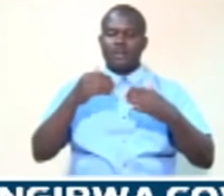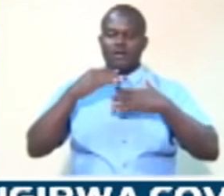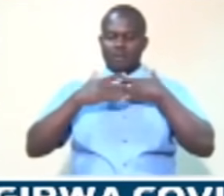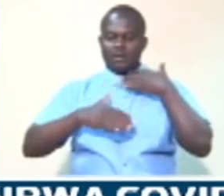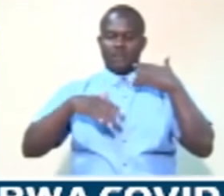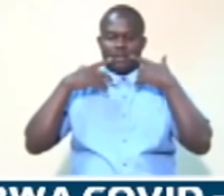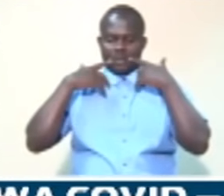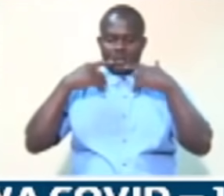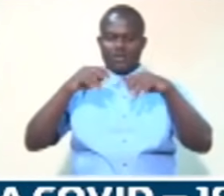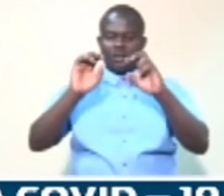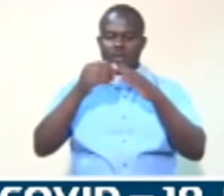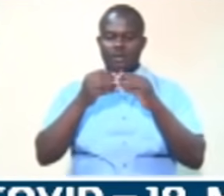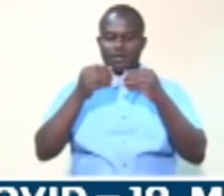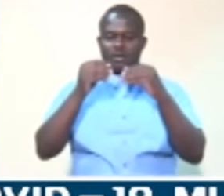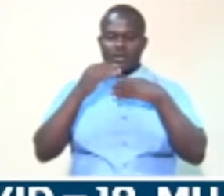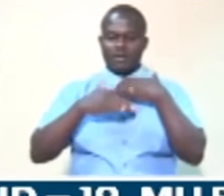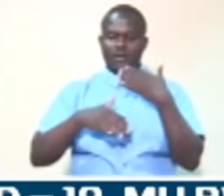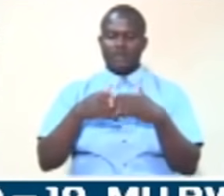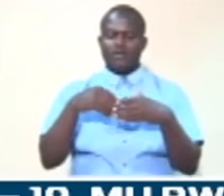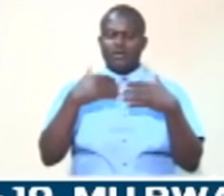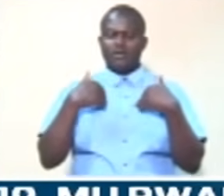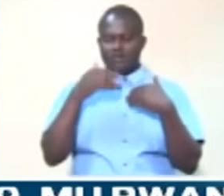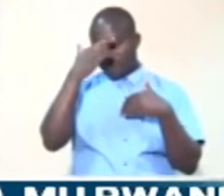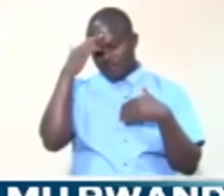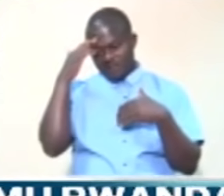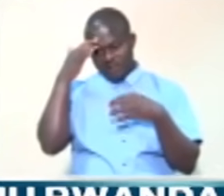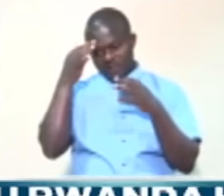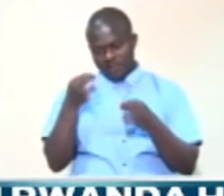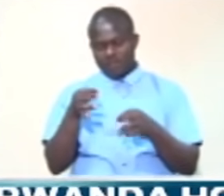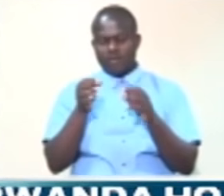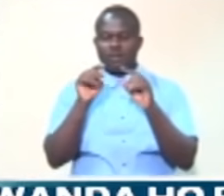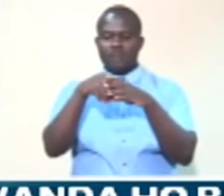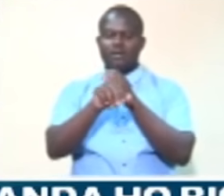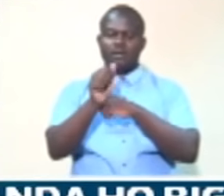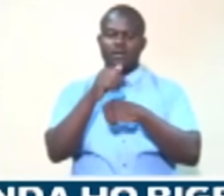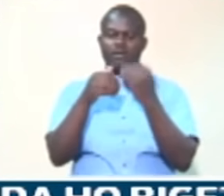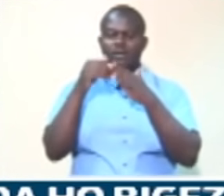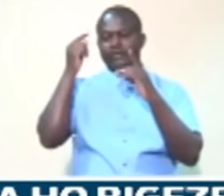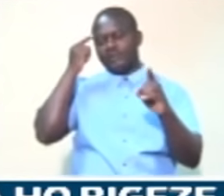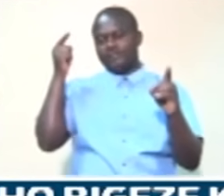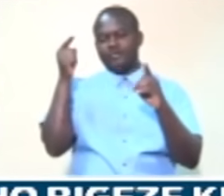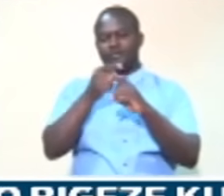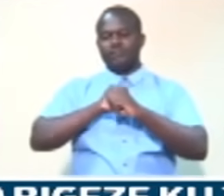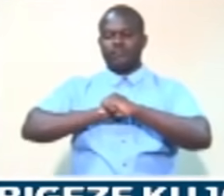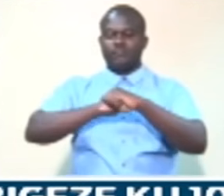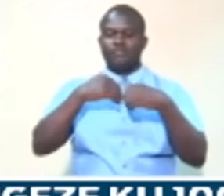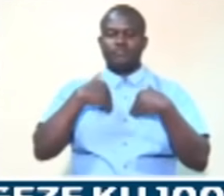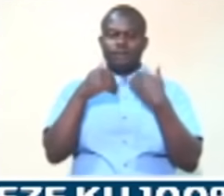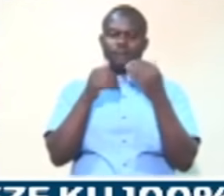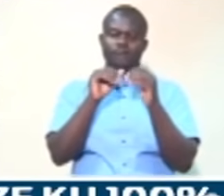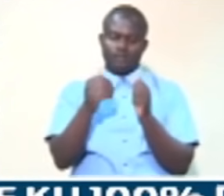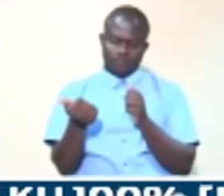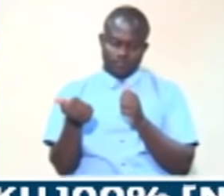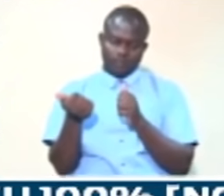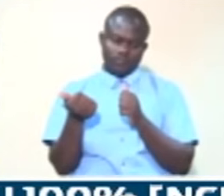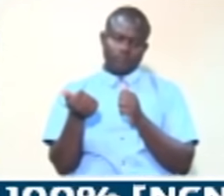bavuga ko gutanga amaraso ari ugutanga ubuzima, ariyo mpamvu bahitamo kwitabira icyo gikorwa agamijwe kuramira ubuzima bw'abandi. Abafite